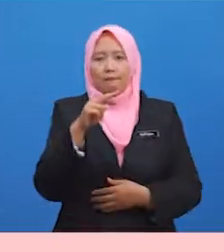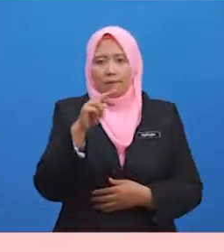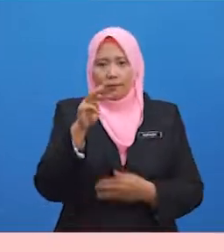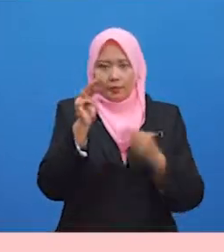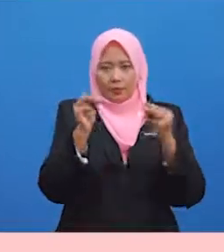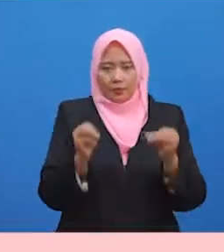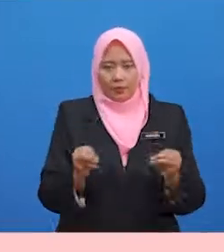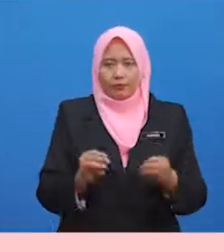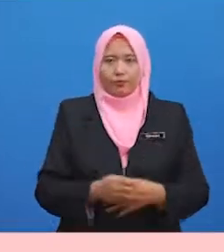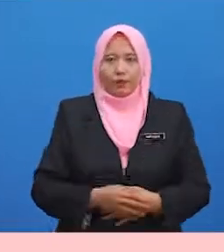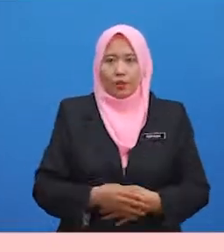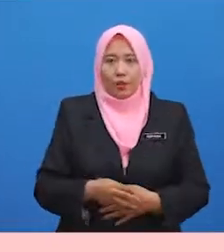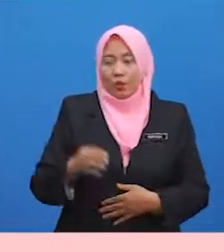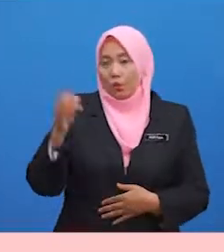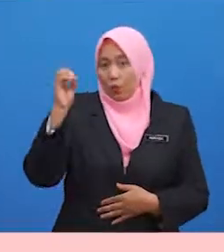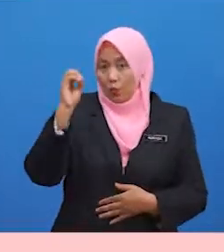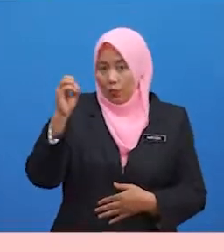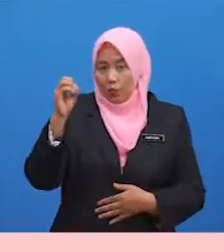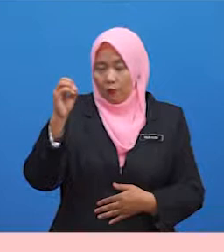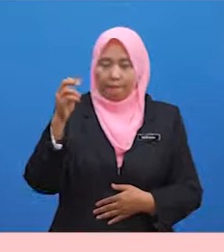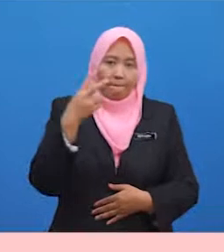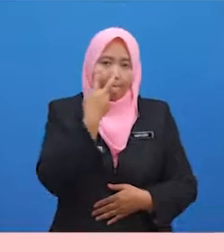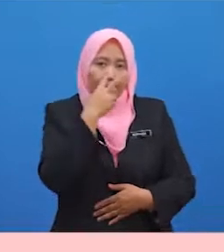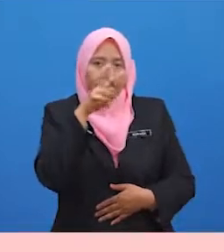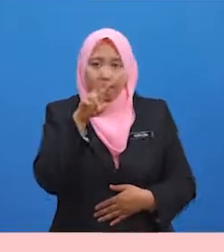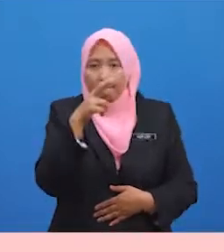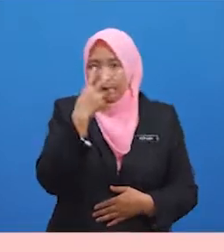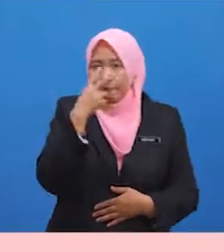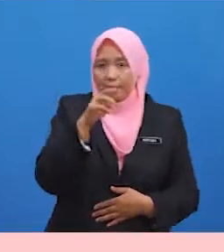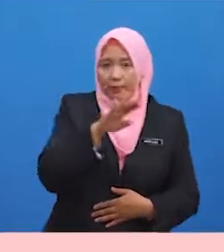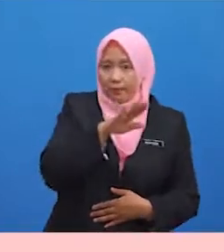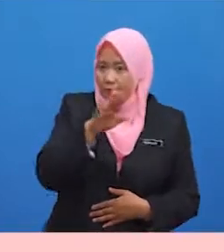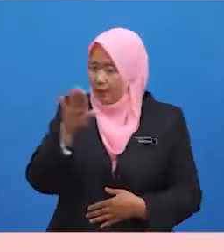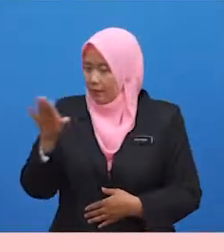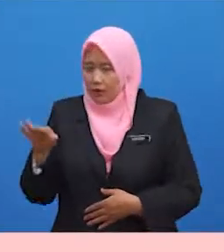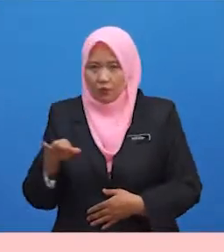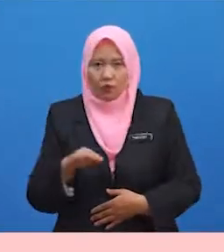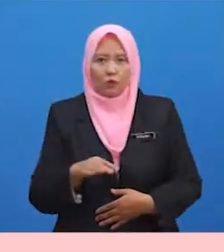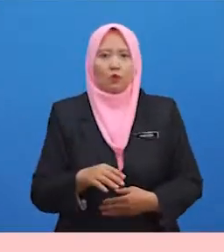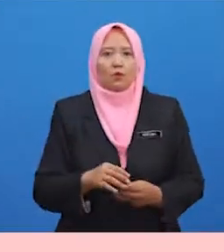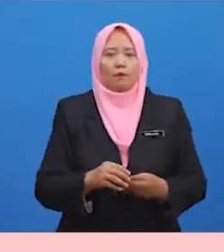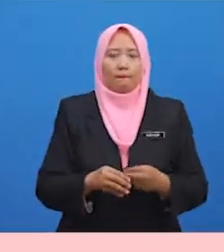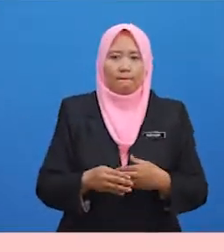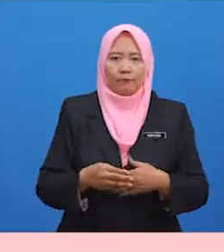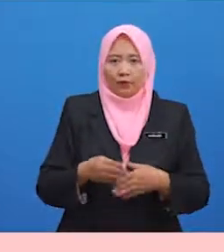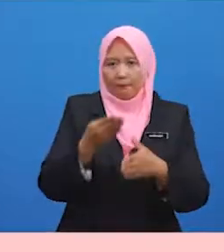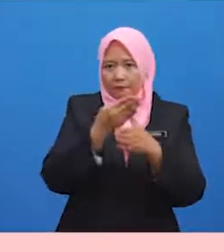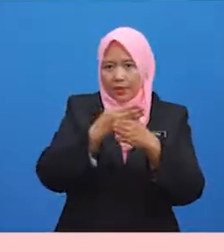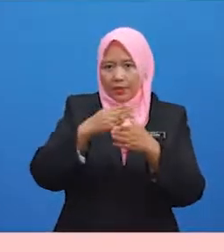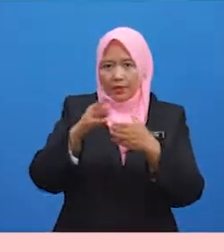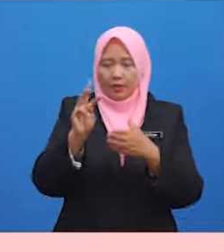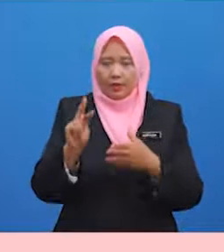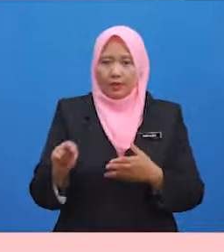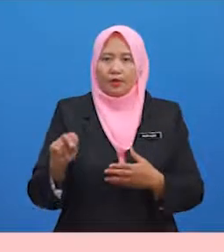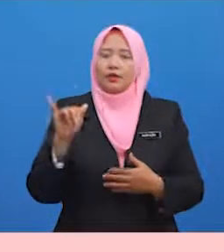O ataupun observe memerlukan penilai untuk melakukan pemerhatian dengan melihat dan memeriksa bahagian